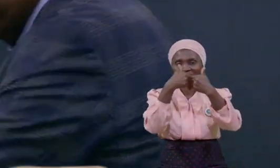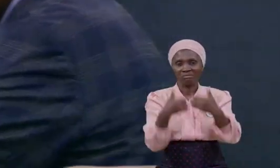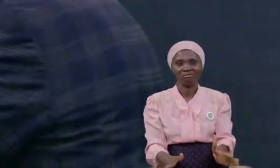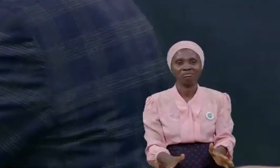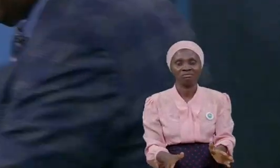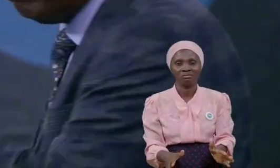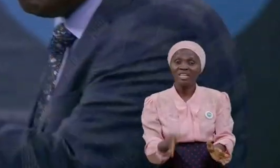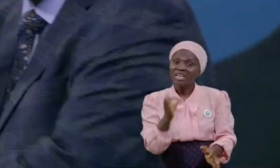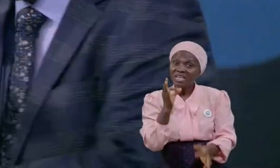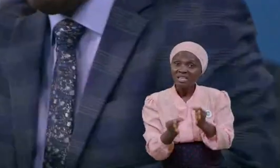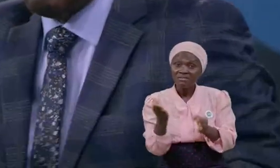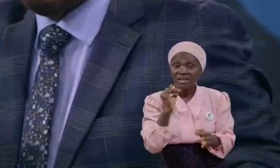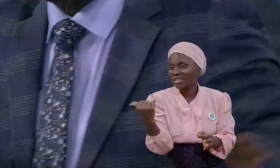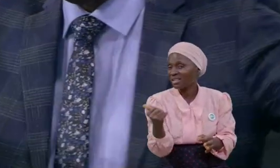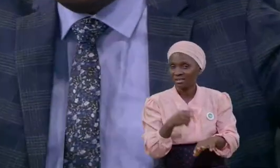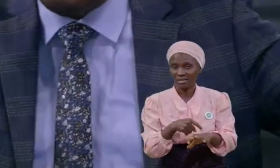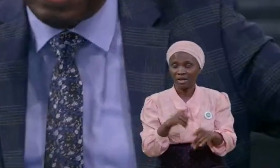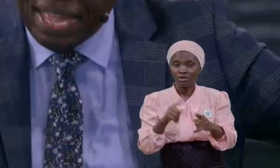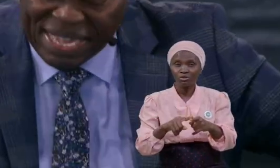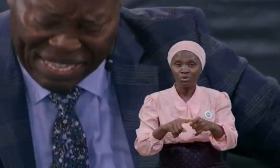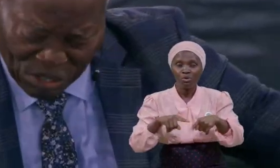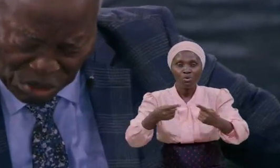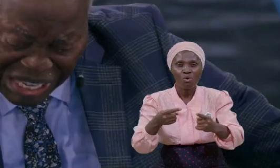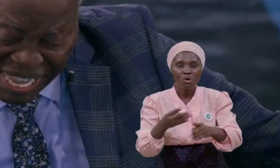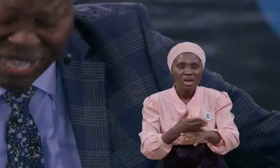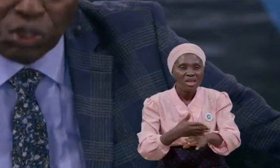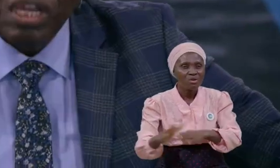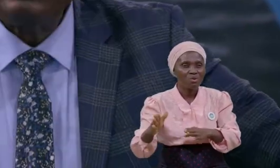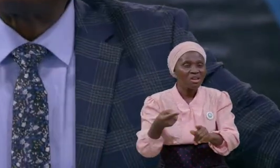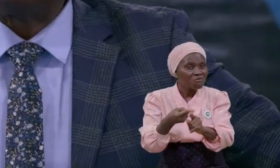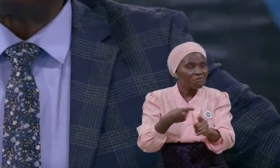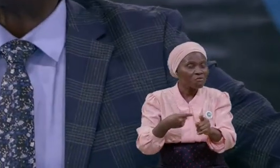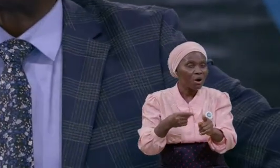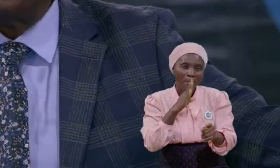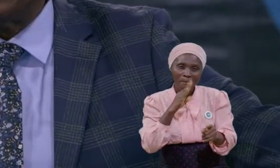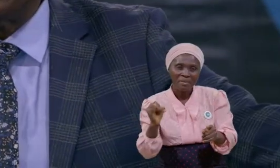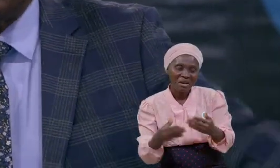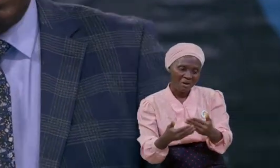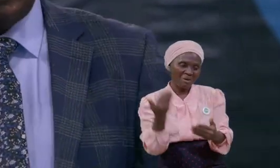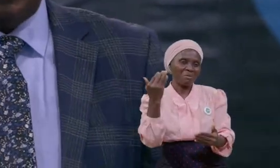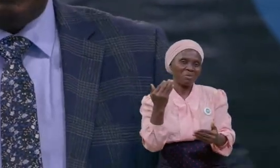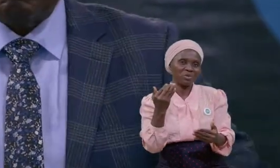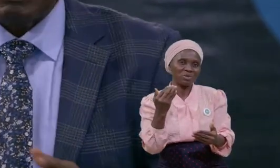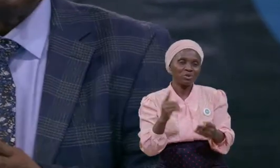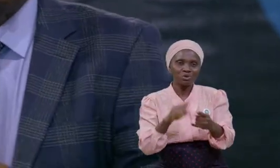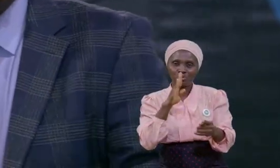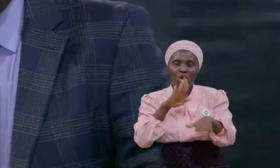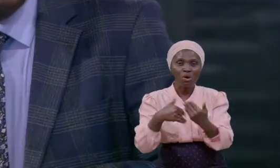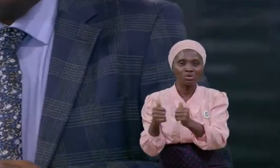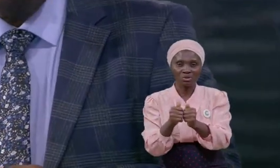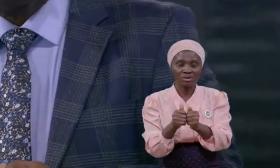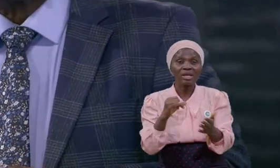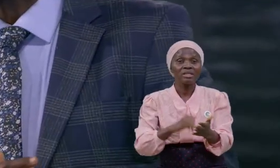se détourner et de quitter l'état d'être presque pour devenir entièrement un chrétien, c'est aujourd'hui, maintenant.